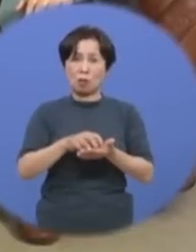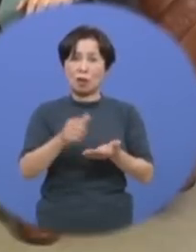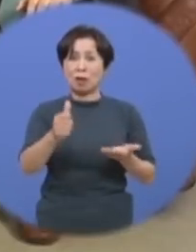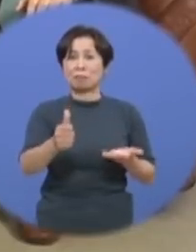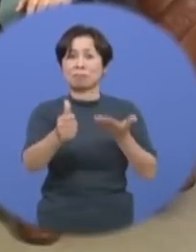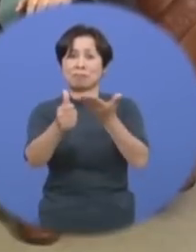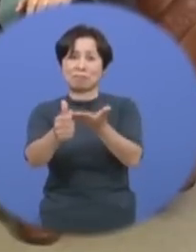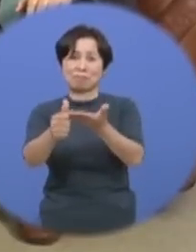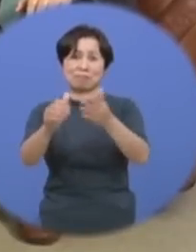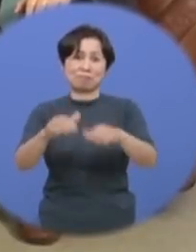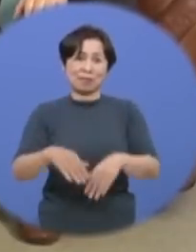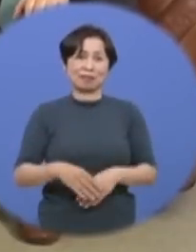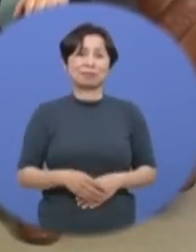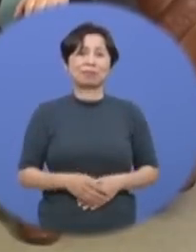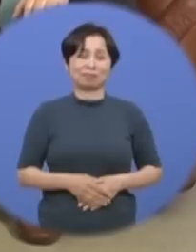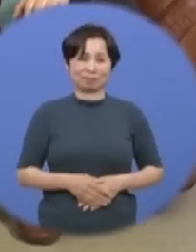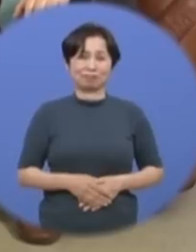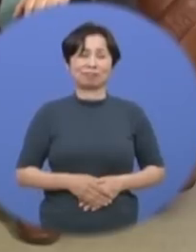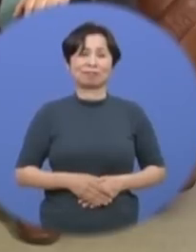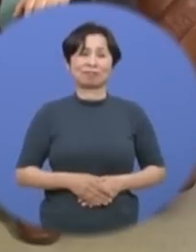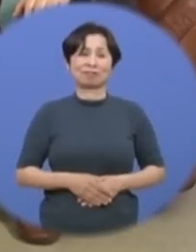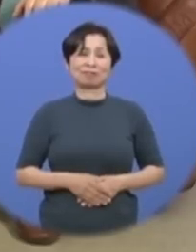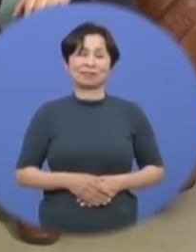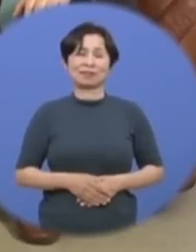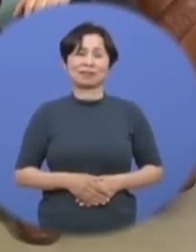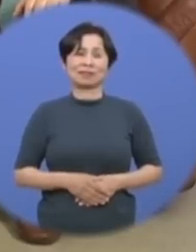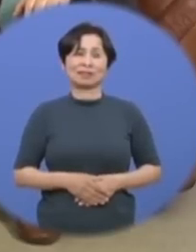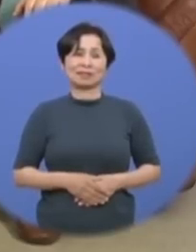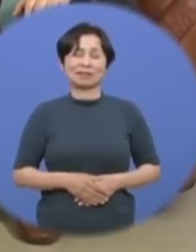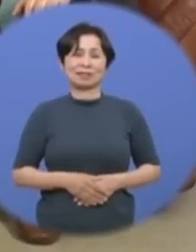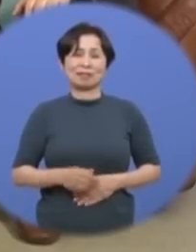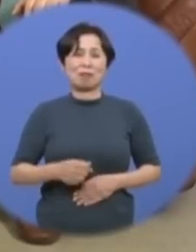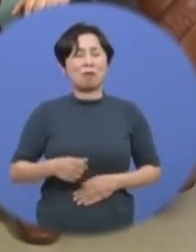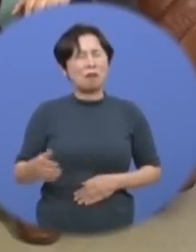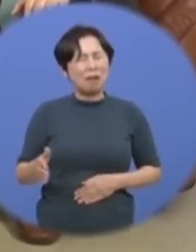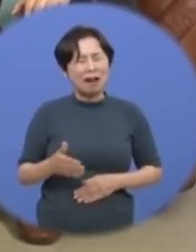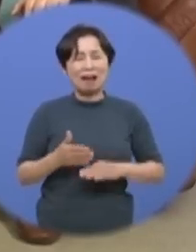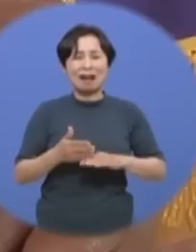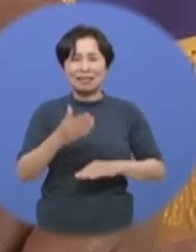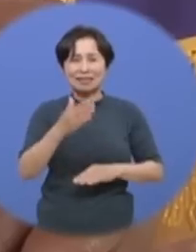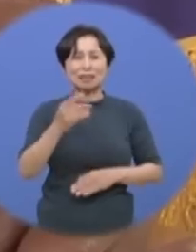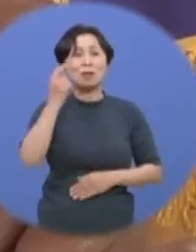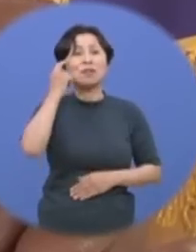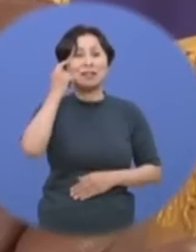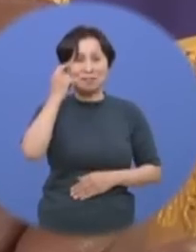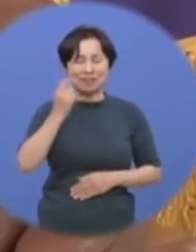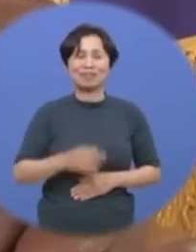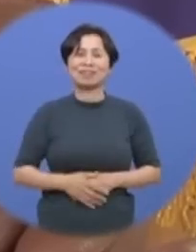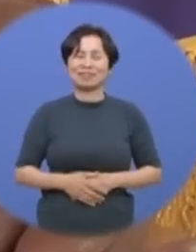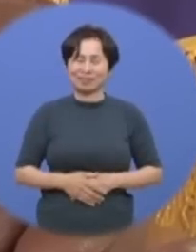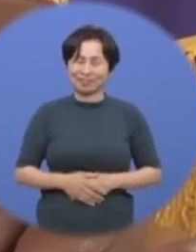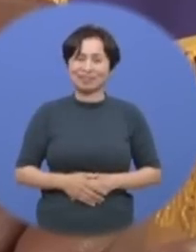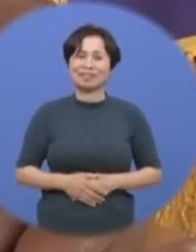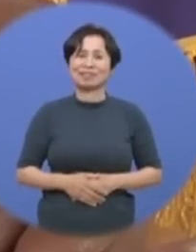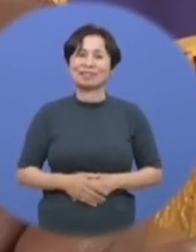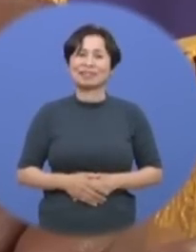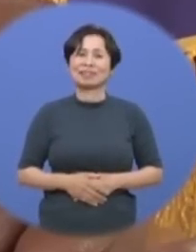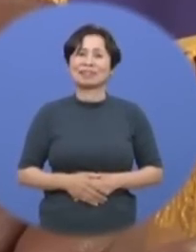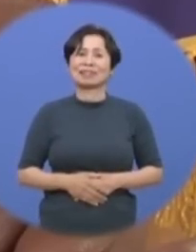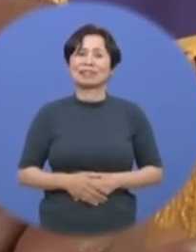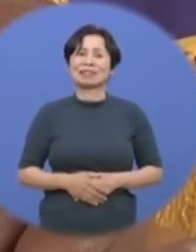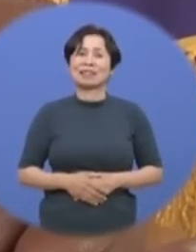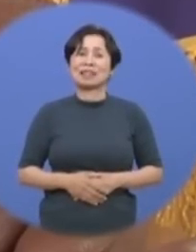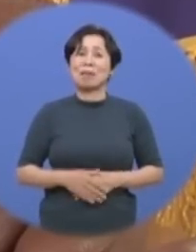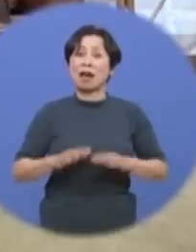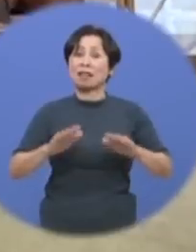けどもらっていただきましたけどねもう心から感謝をしております高島さんではですねあのまあテレビ